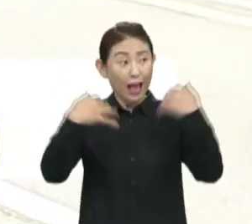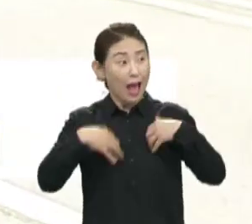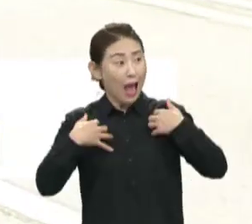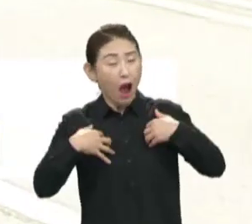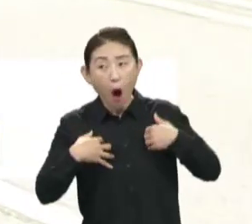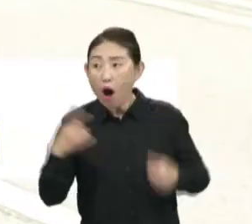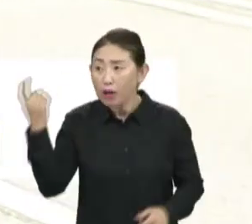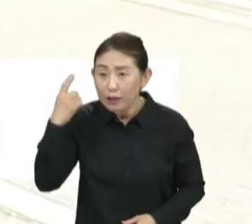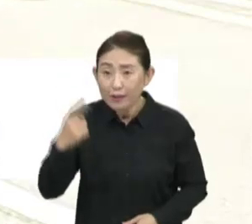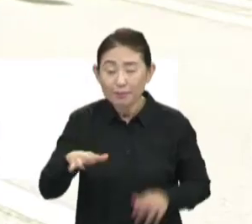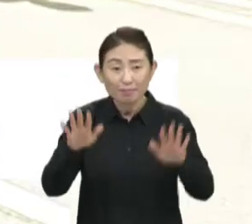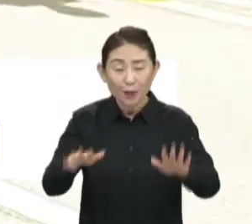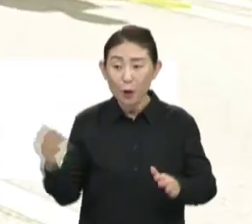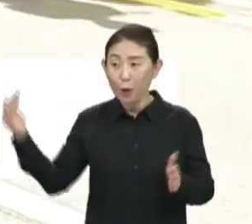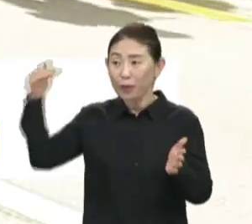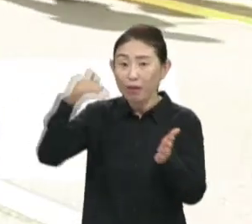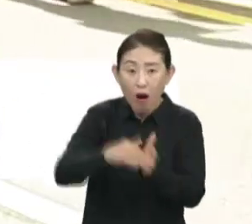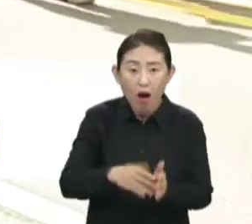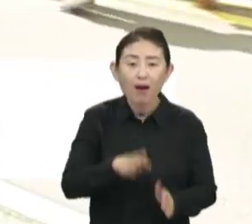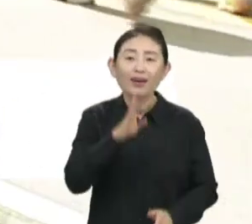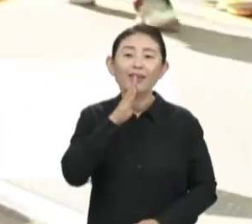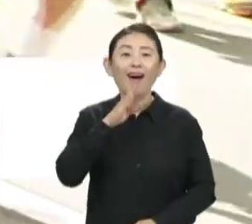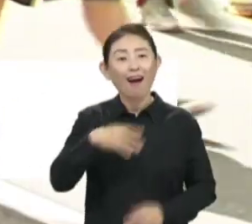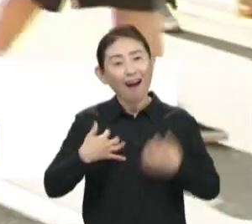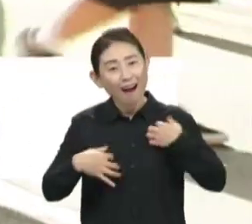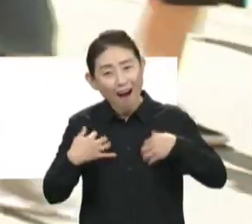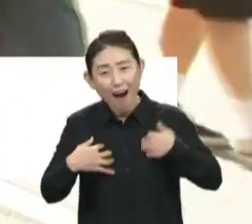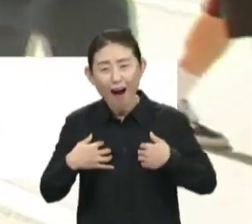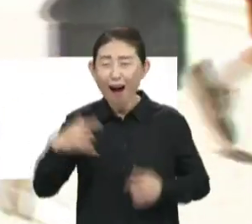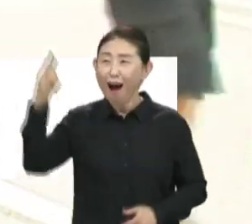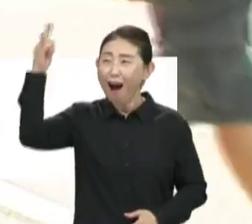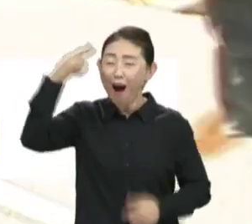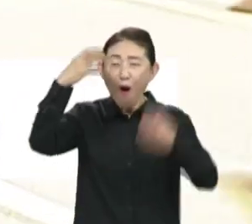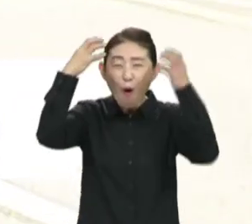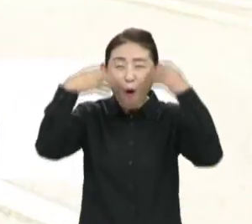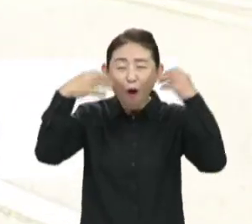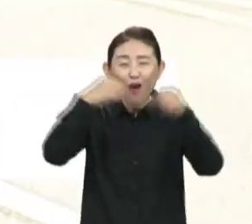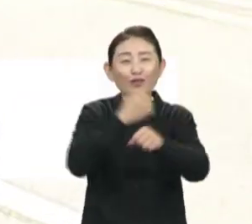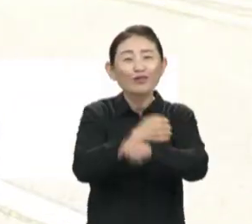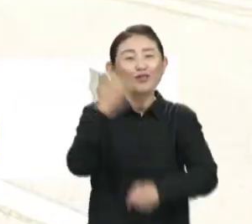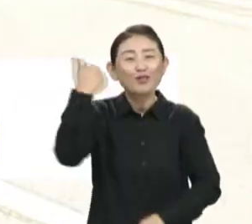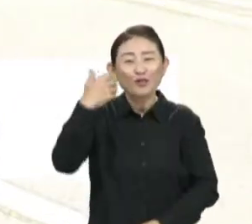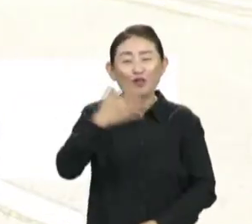이번에 와봤는데 실제로 와보니까 재밌고 더운 날씨에 고생하는 꿈돌이가